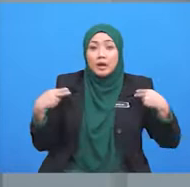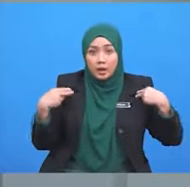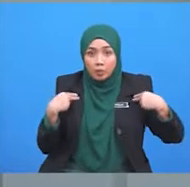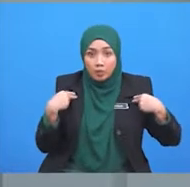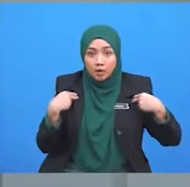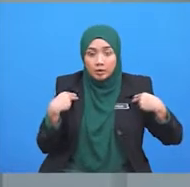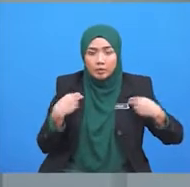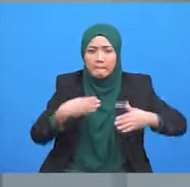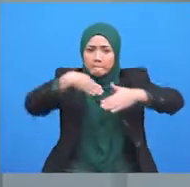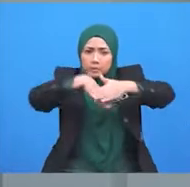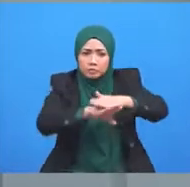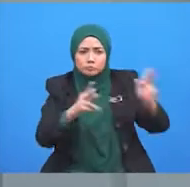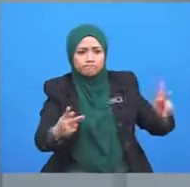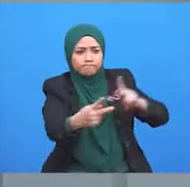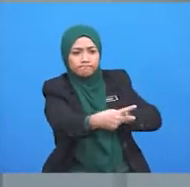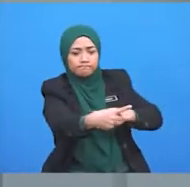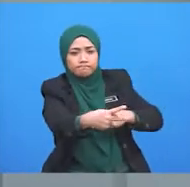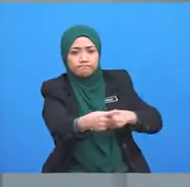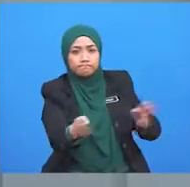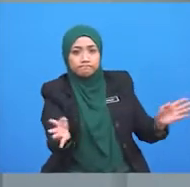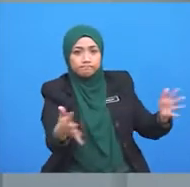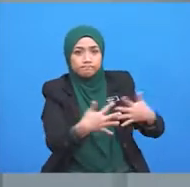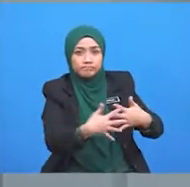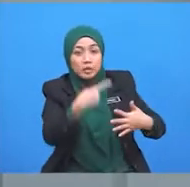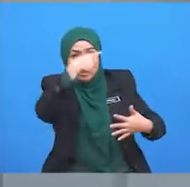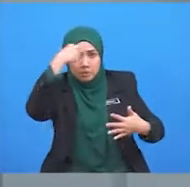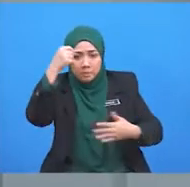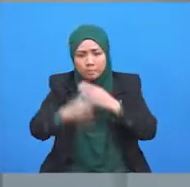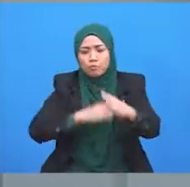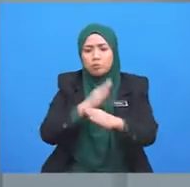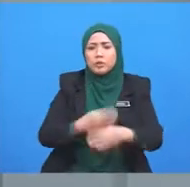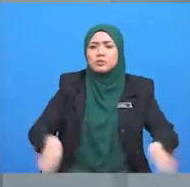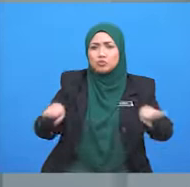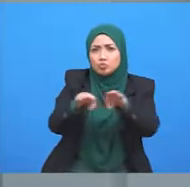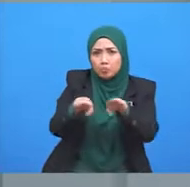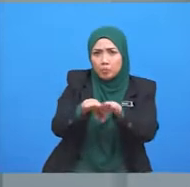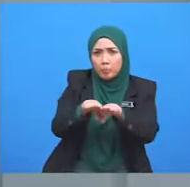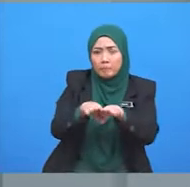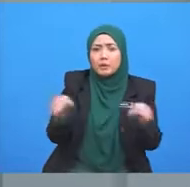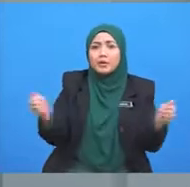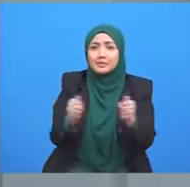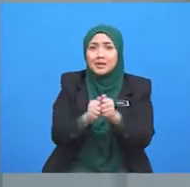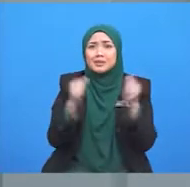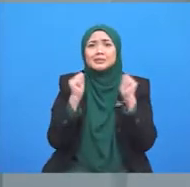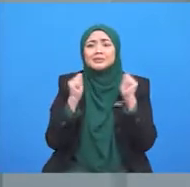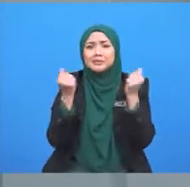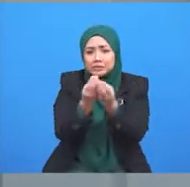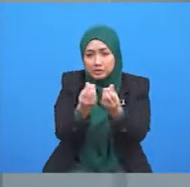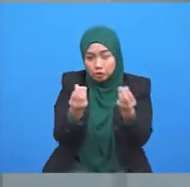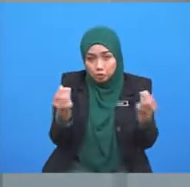di dalam kandang kerana permukaan bumi dilitupi salji dan diberi makan rumput kering di dalam